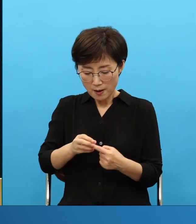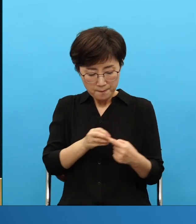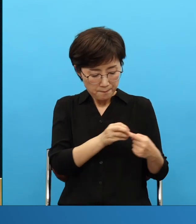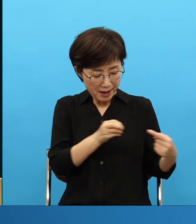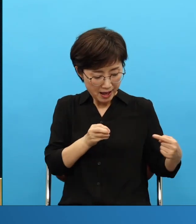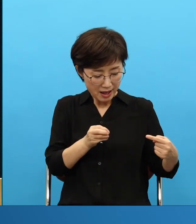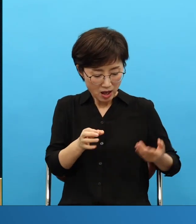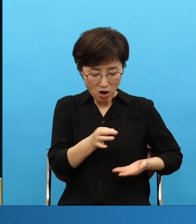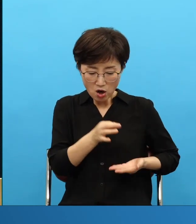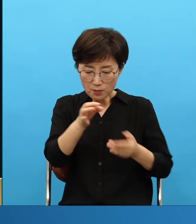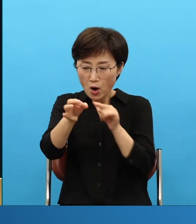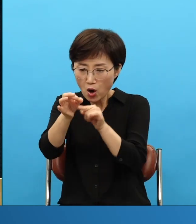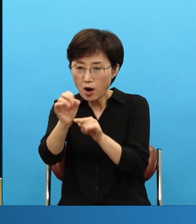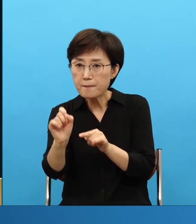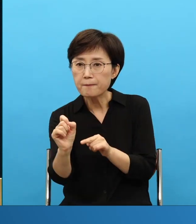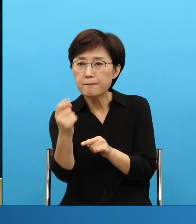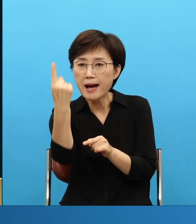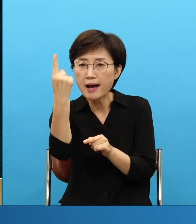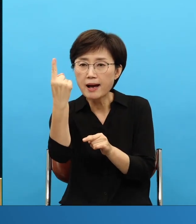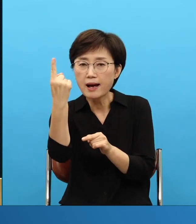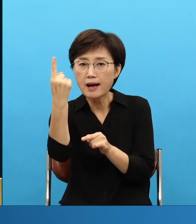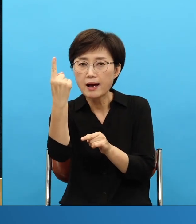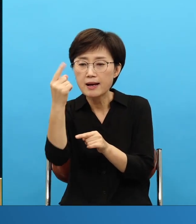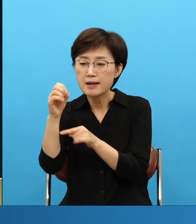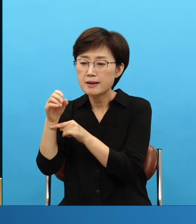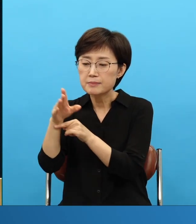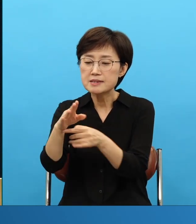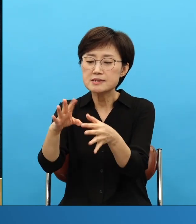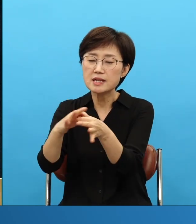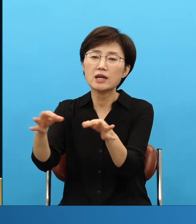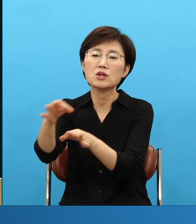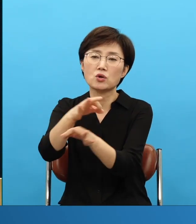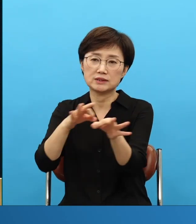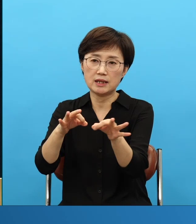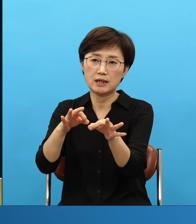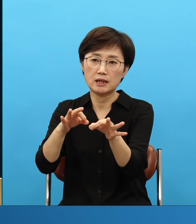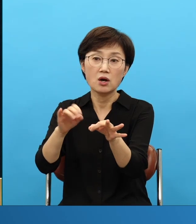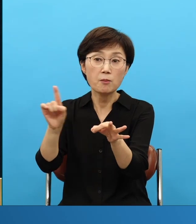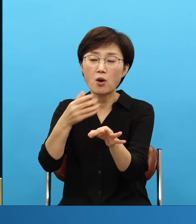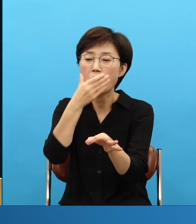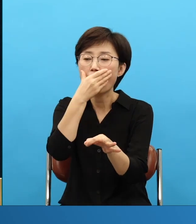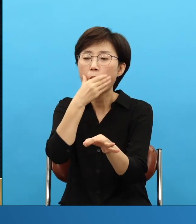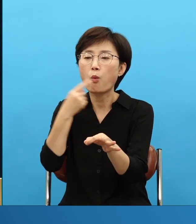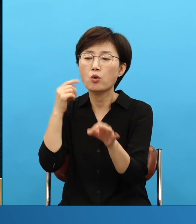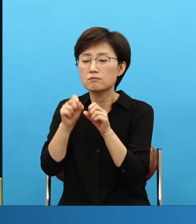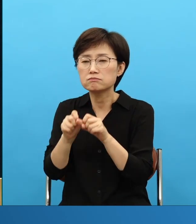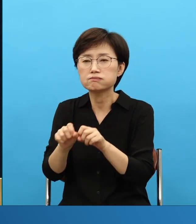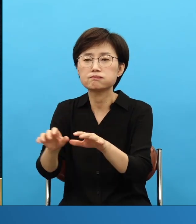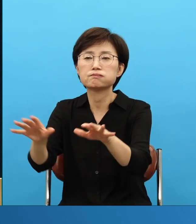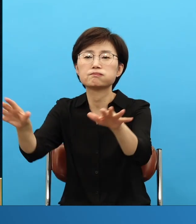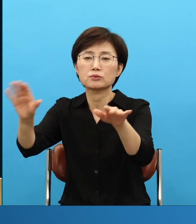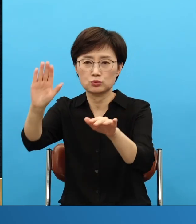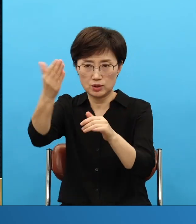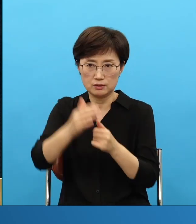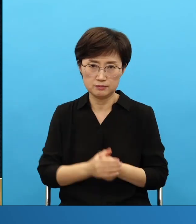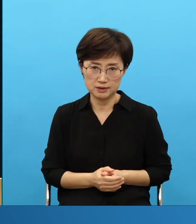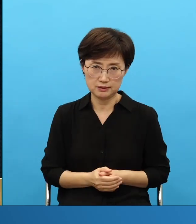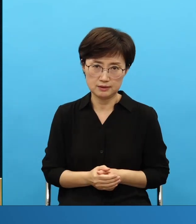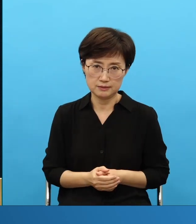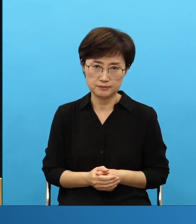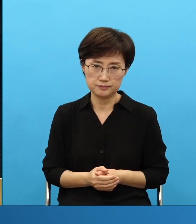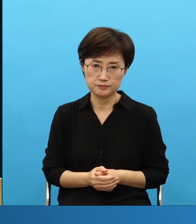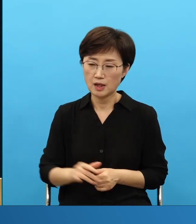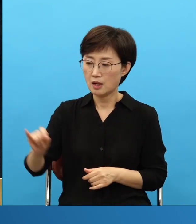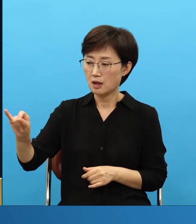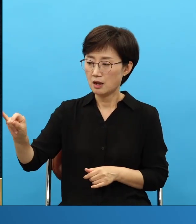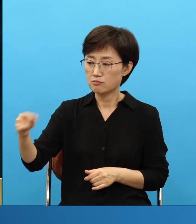very small devotion you give, but it's a tremendous 그렇죠. devotion. 아니고 뭐 바울 전도하는데 말이죠. 이 브리스가 부부가 도왔단 말이지.